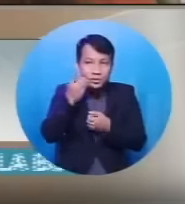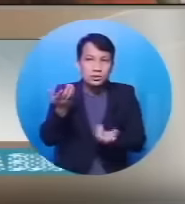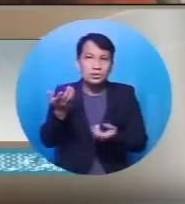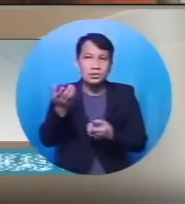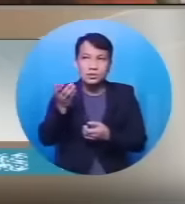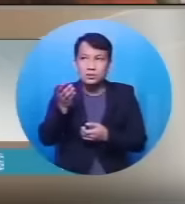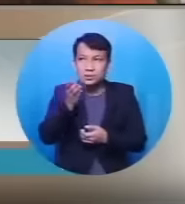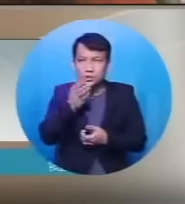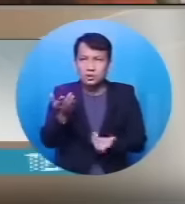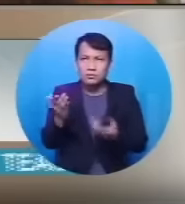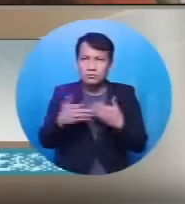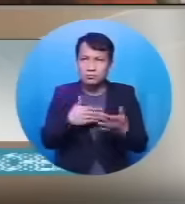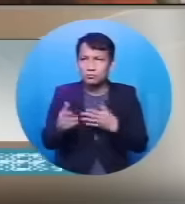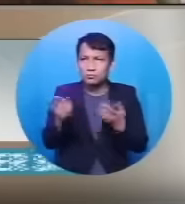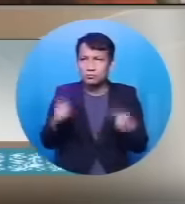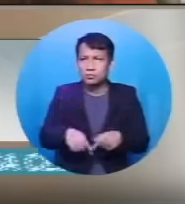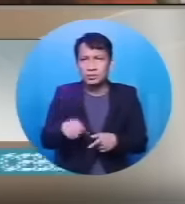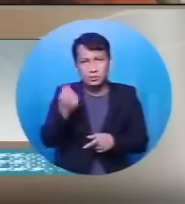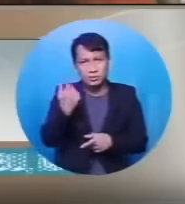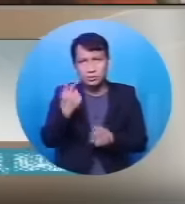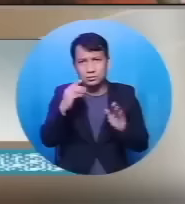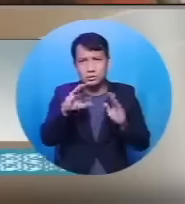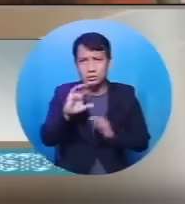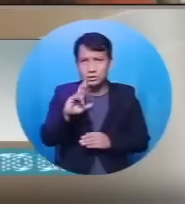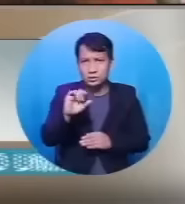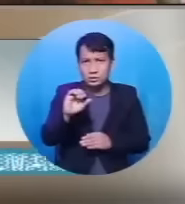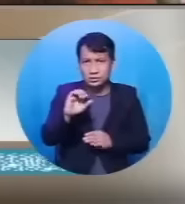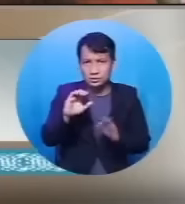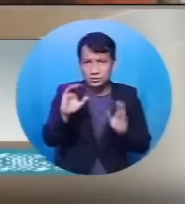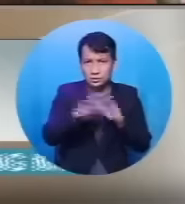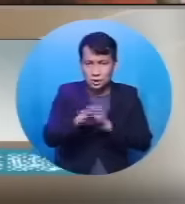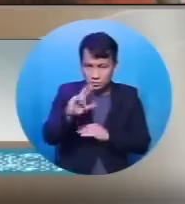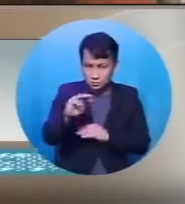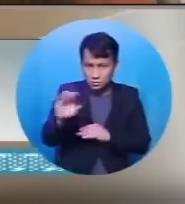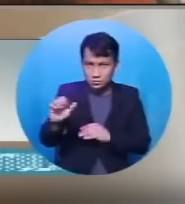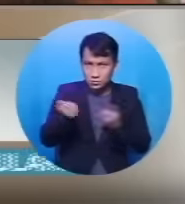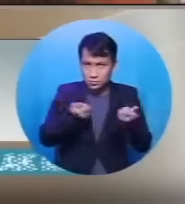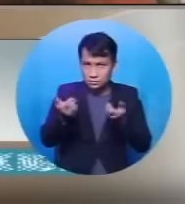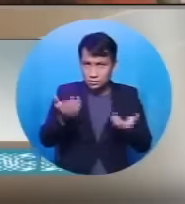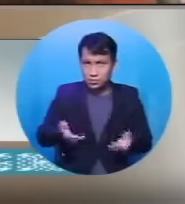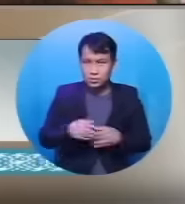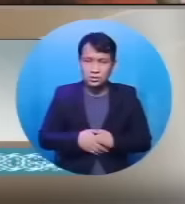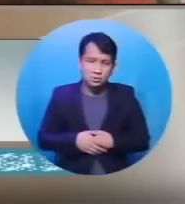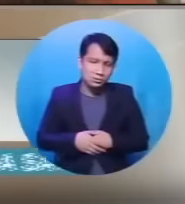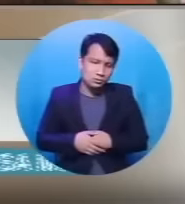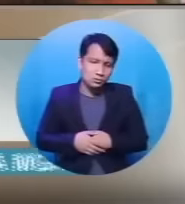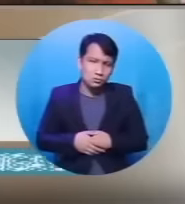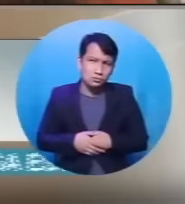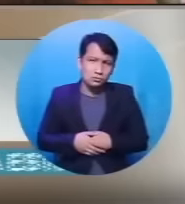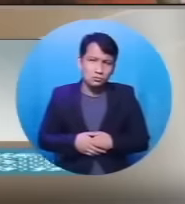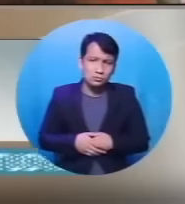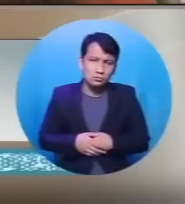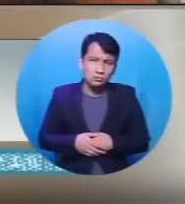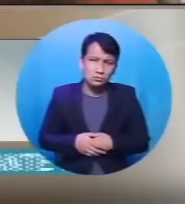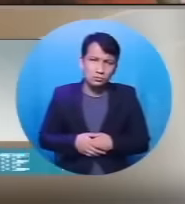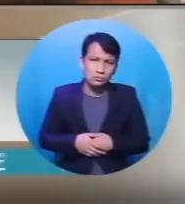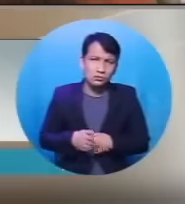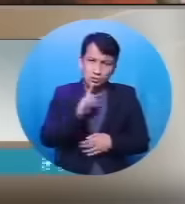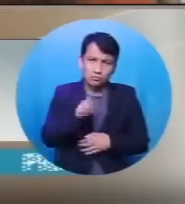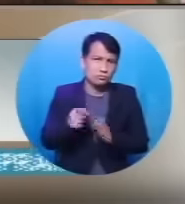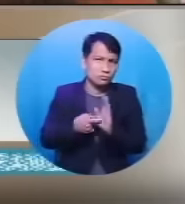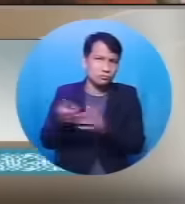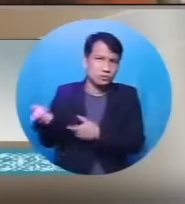desery aalamin namin kung ano pwedeng maik kaso sayo criminal at saka admin Alam mo yan ung totoo niyan Sir wala po siyang pinakita na buntis sa